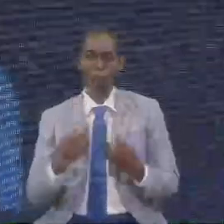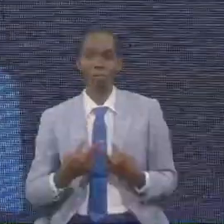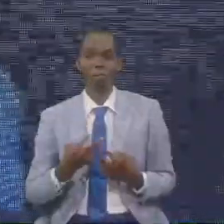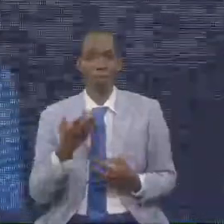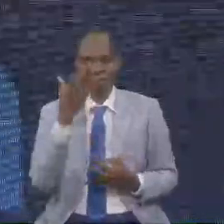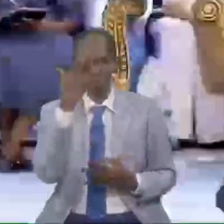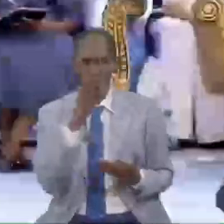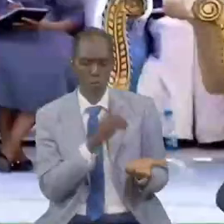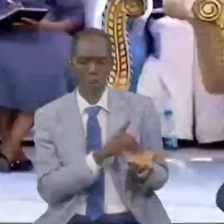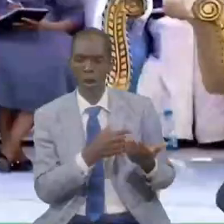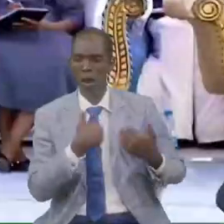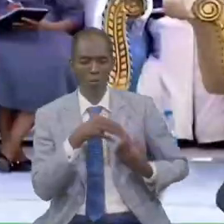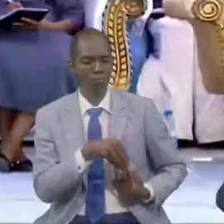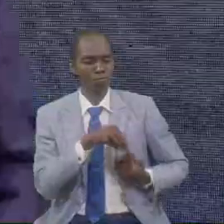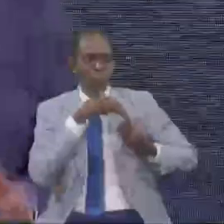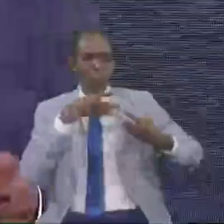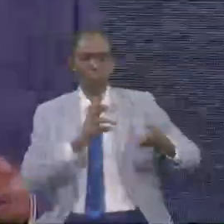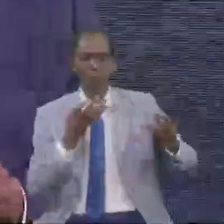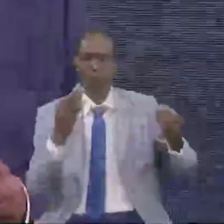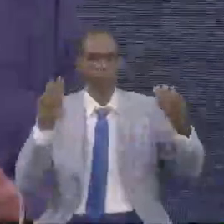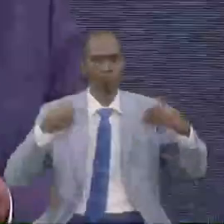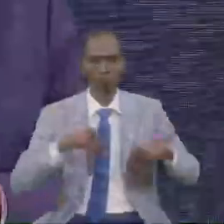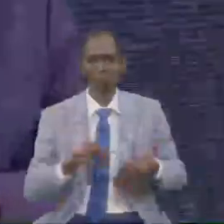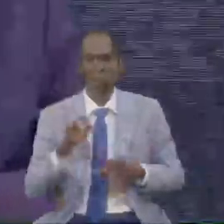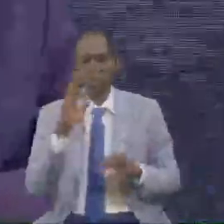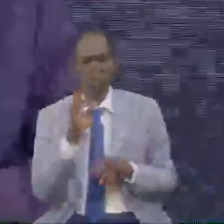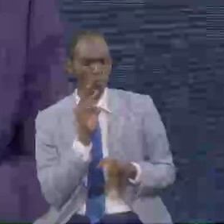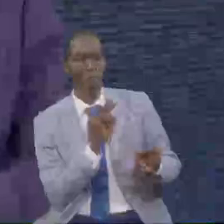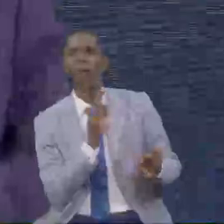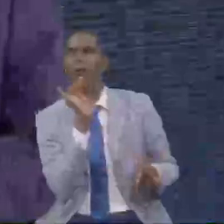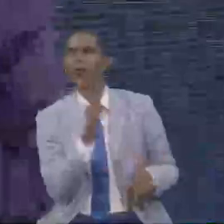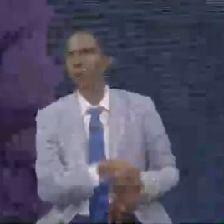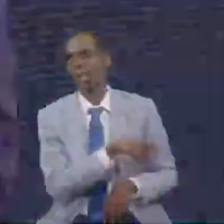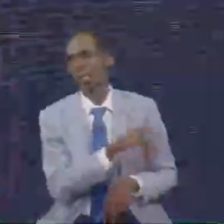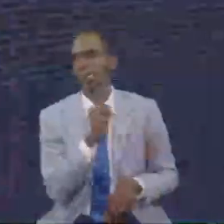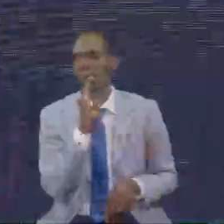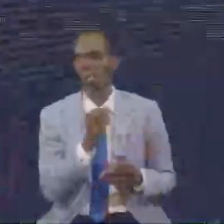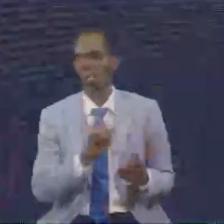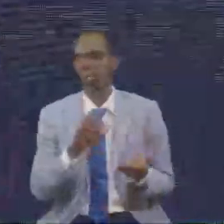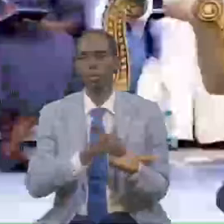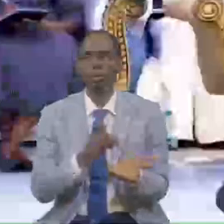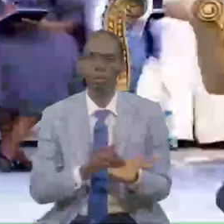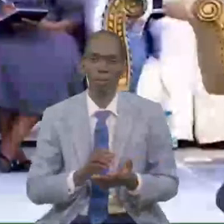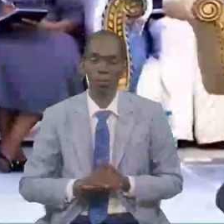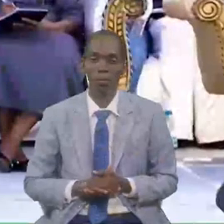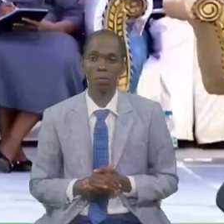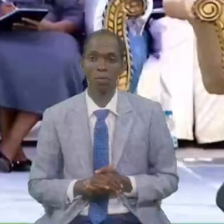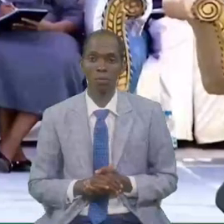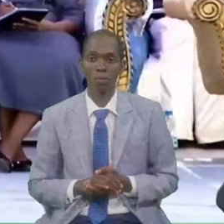Il y a une manière où le docteur s'habille. Vous le voyez, vous dites, ah, ça, c'est un docteur.